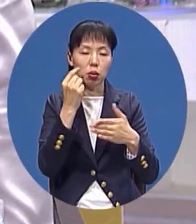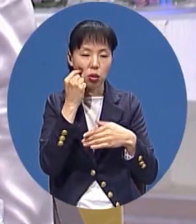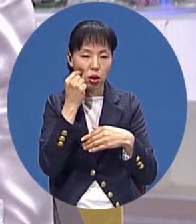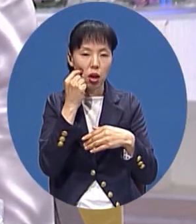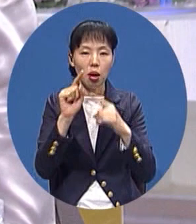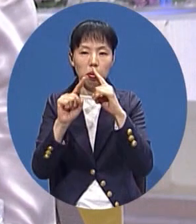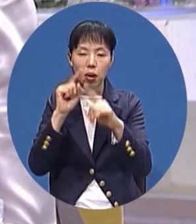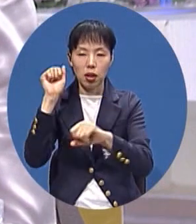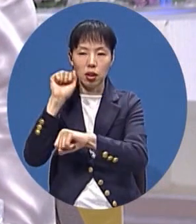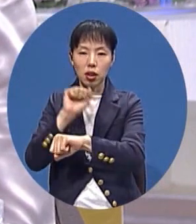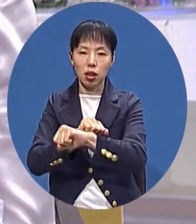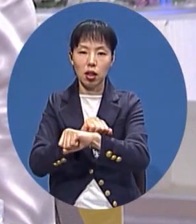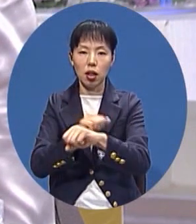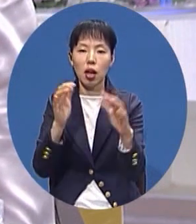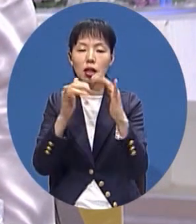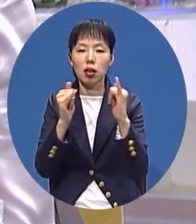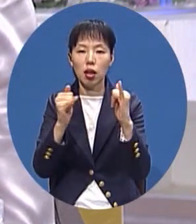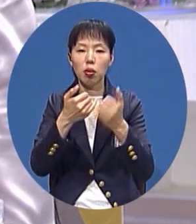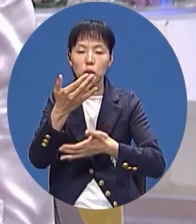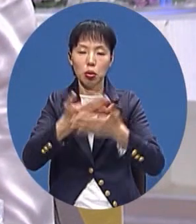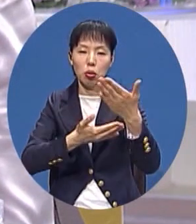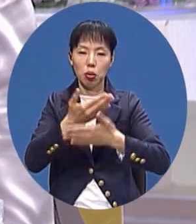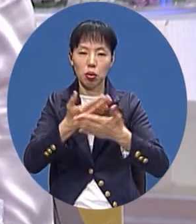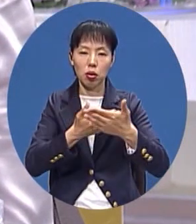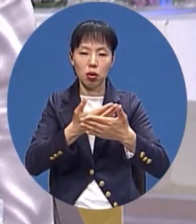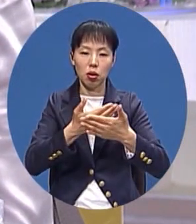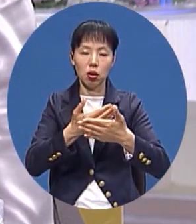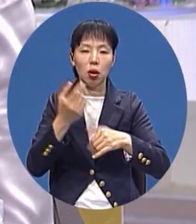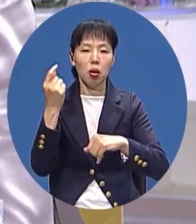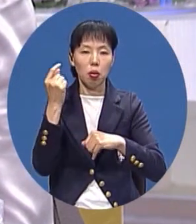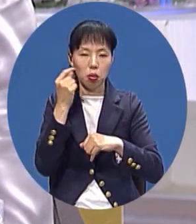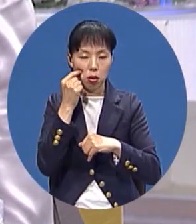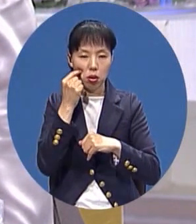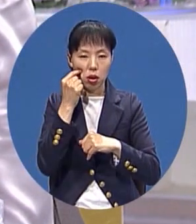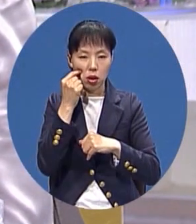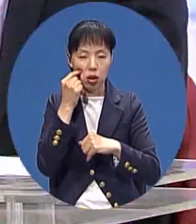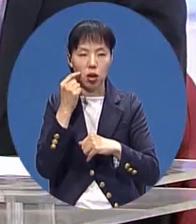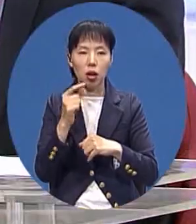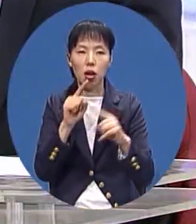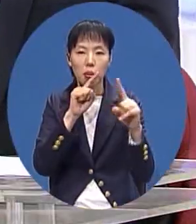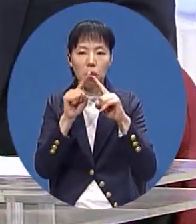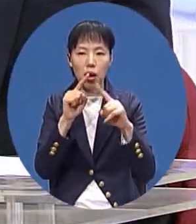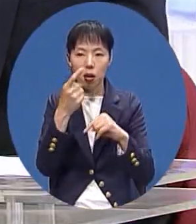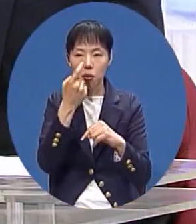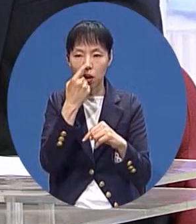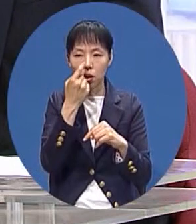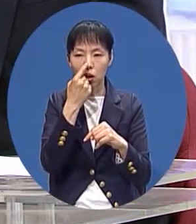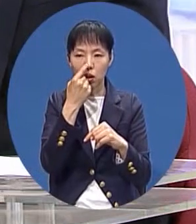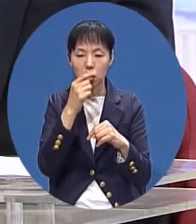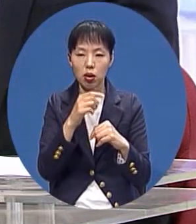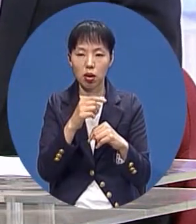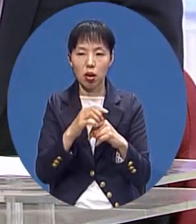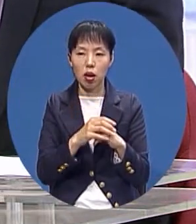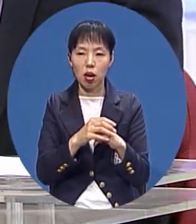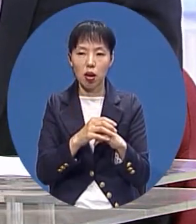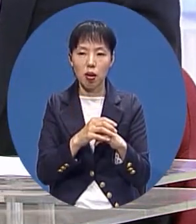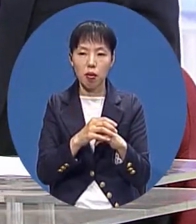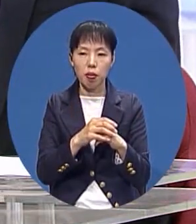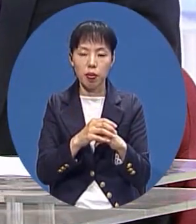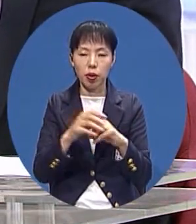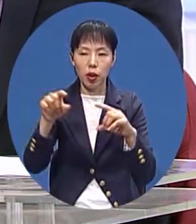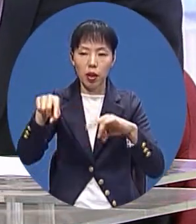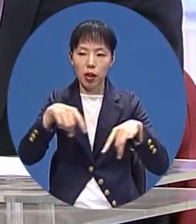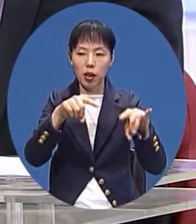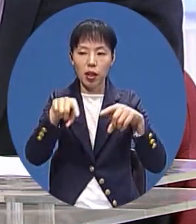습득했지만 그거를 사람하고의 소통에는 잘 활용하지 못하는 네. 특징을 보이고 있는 것 그러니까 같아요. 뭐 말 배우게 한다고 동요 테이프나 뭐 네.